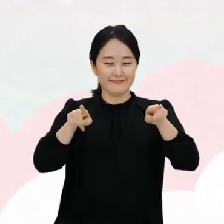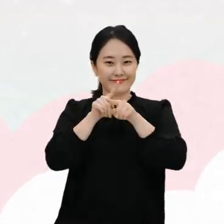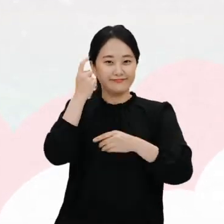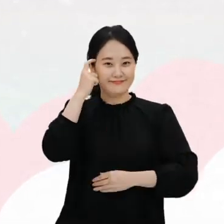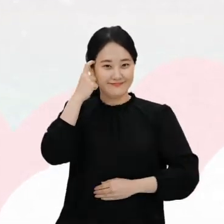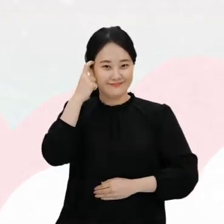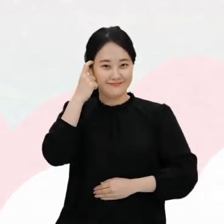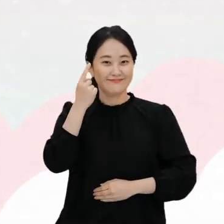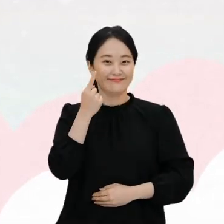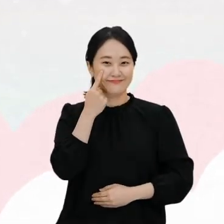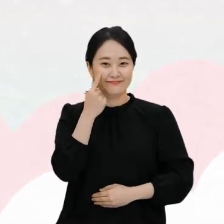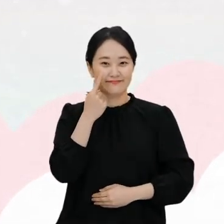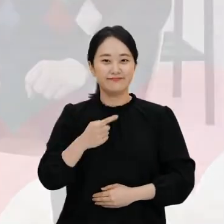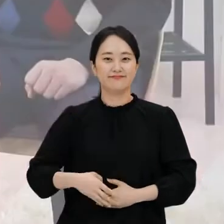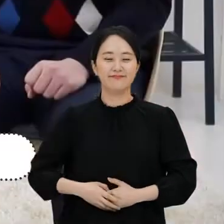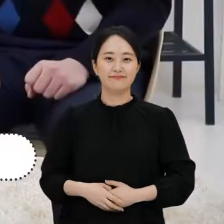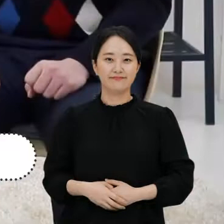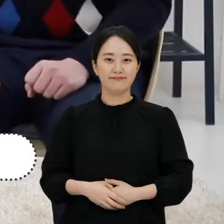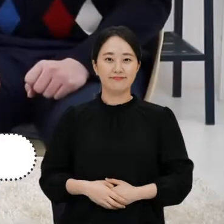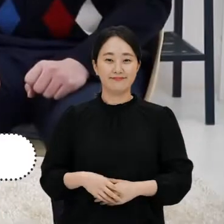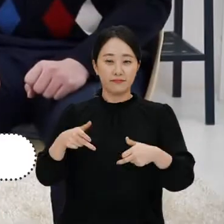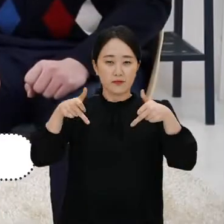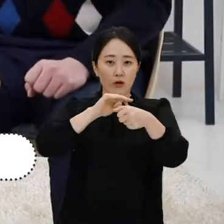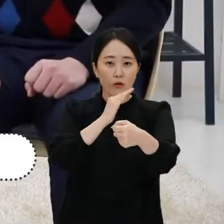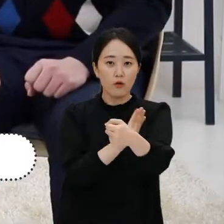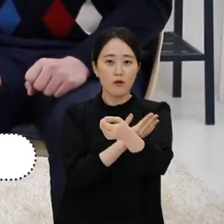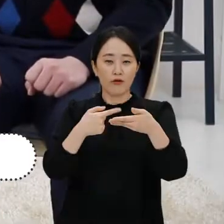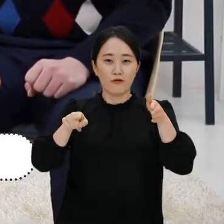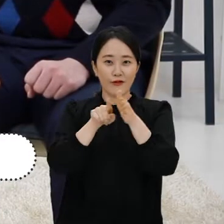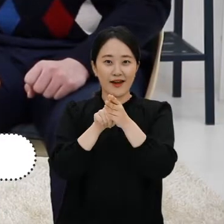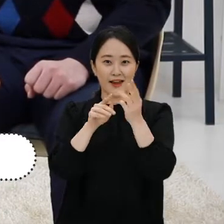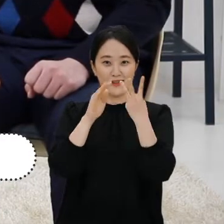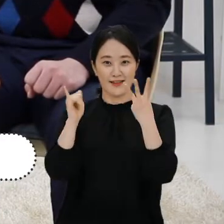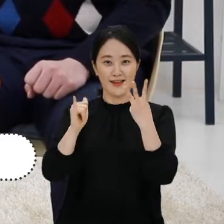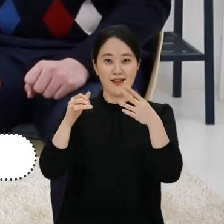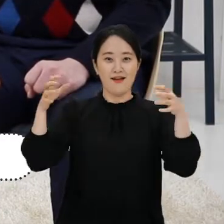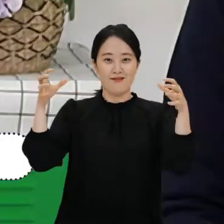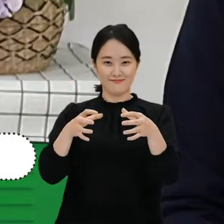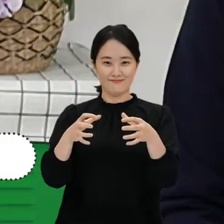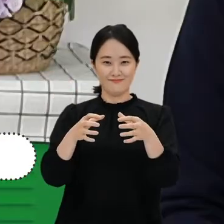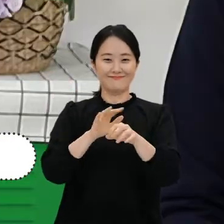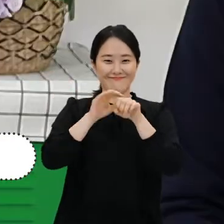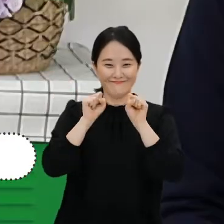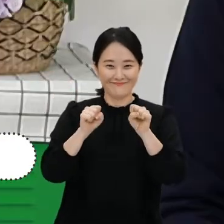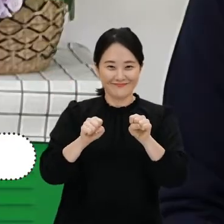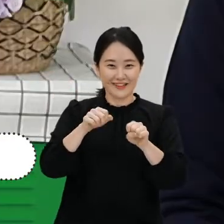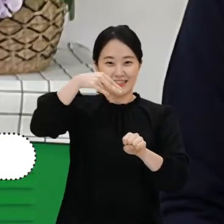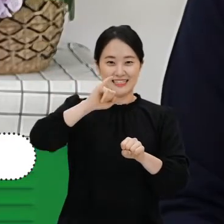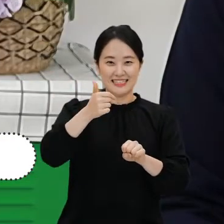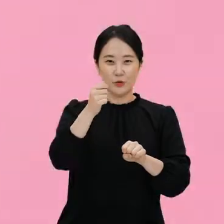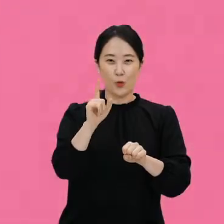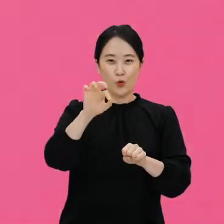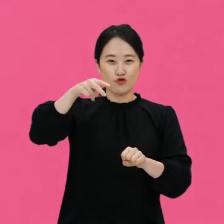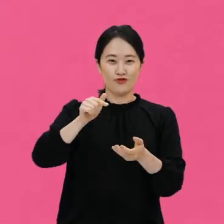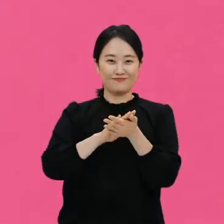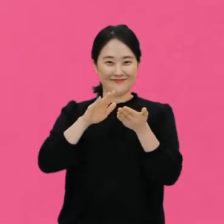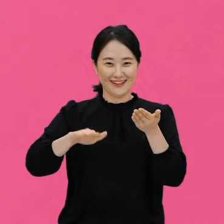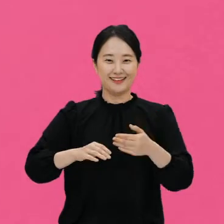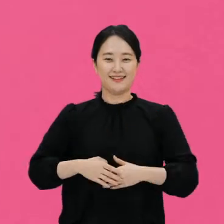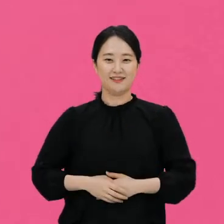생각해보는 시간을 가져보겠습니다. 장애인 권리를 위해 세 사람이 뭉쳤습니다. 안녕하세요, 신홍윤입니다.